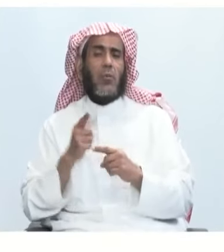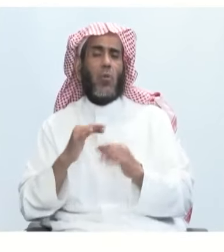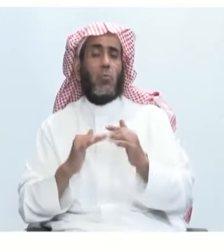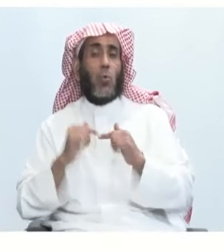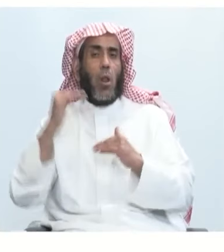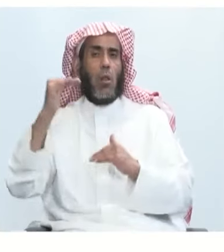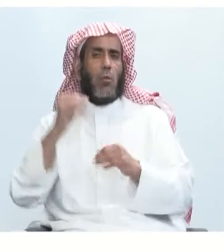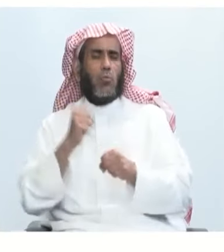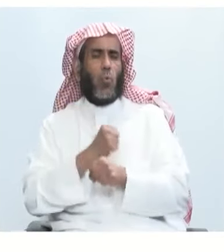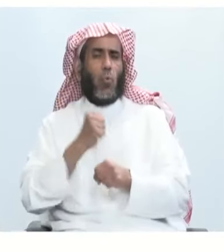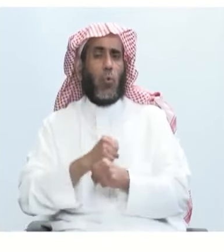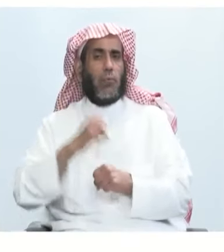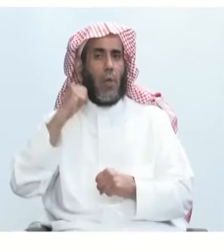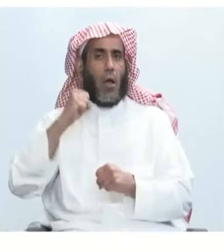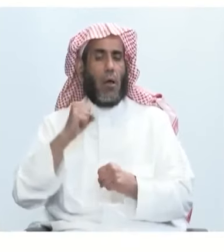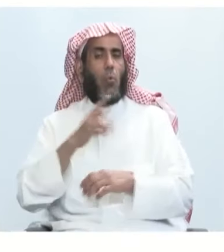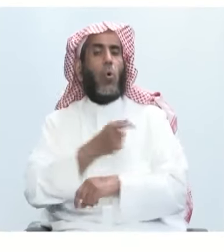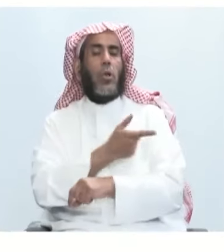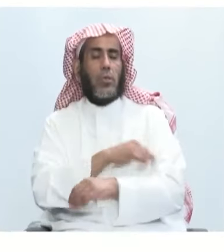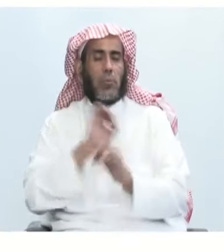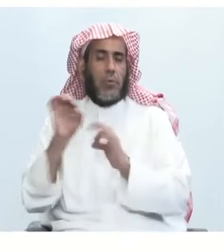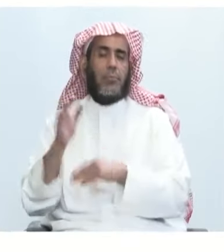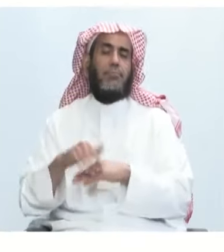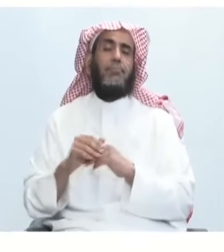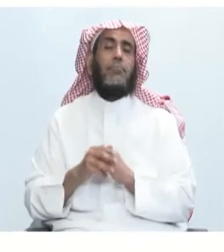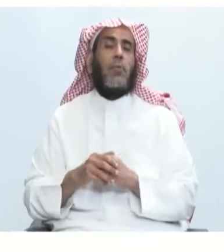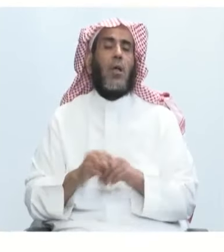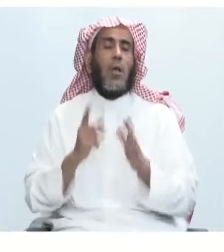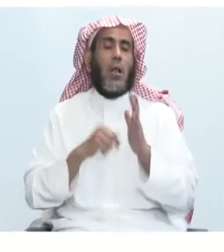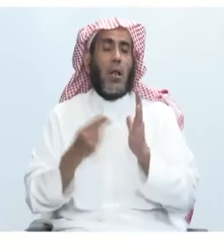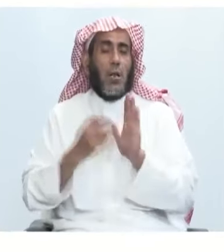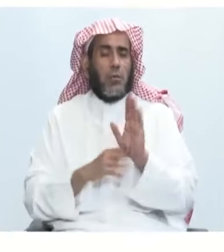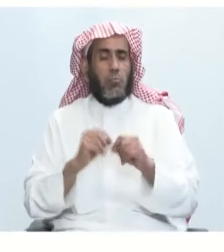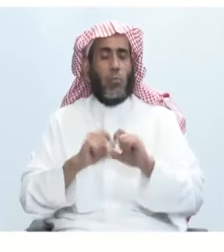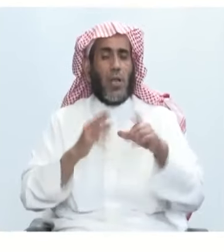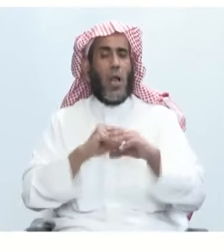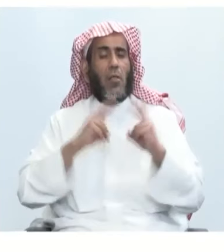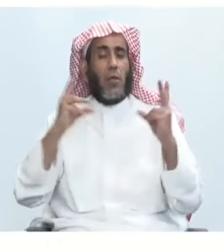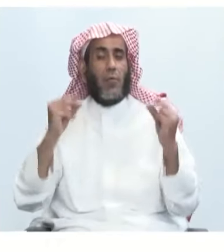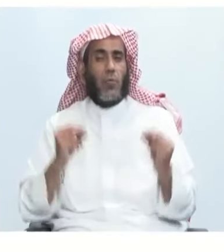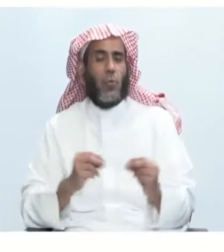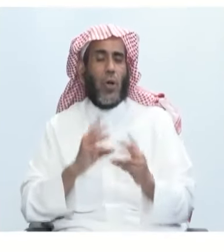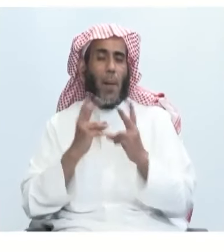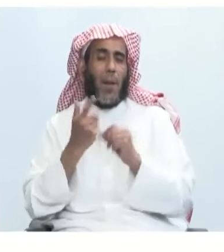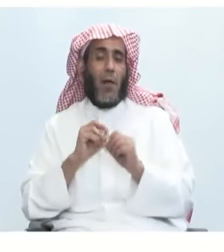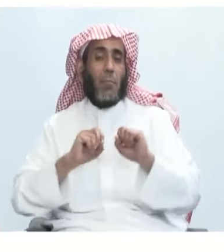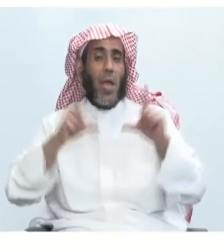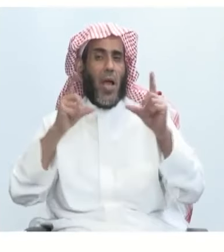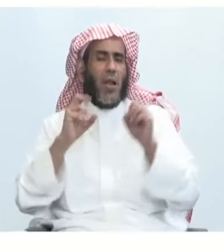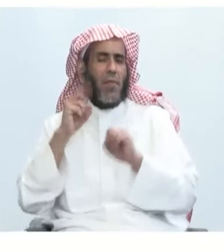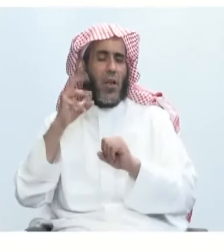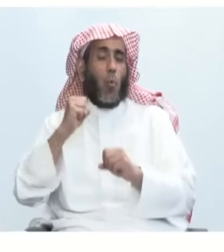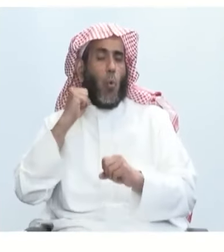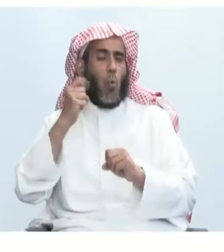المستوى العالي ايضا توظيف الطاقات والاعتماد عليها علق على النص مبينا اثر فنون البلاغه في بيان الفكره